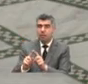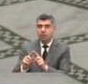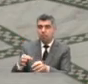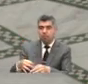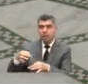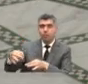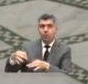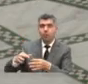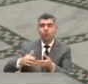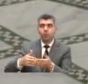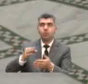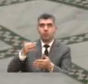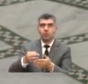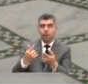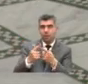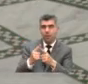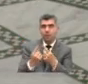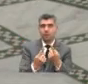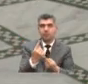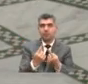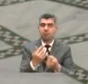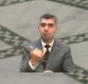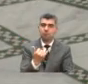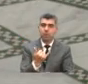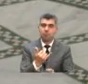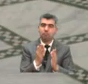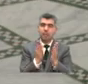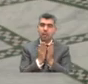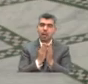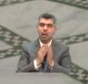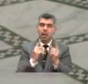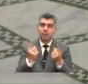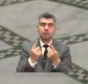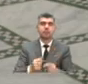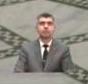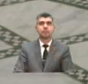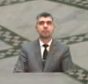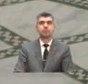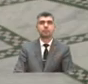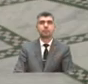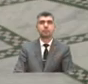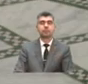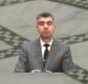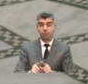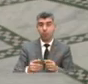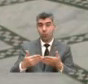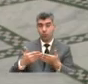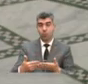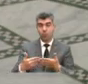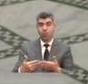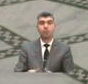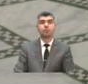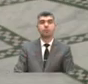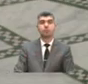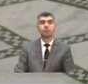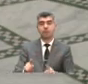دونك استفدوا من واحد الوضعية ديال التمدرس في ظروف عادية. اليوم بفضل هذه التجربة خصنا نرصدوا